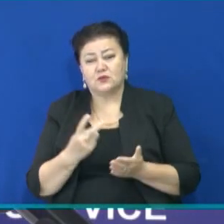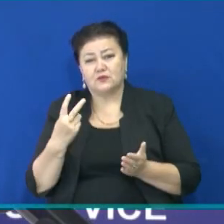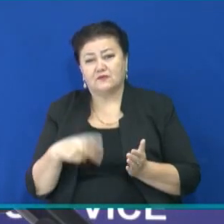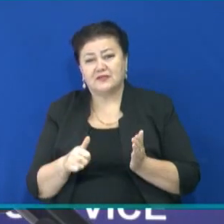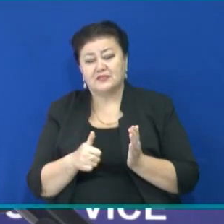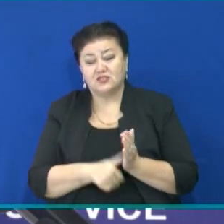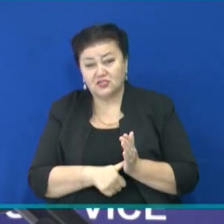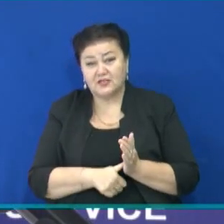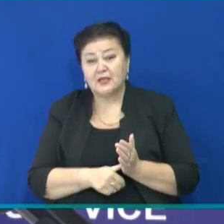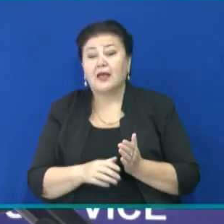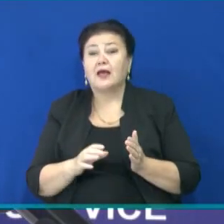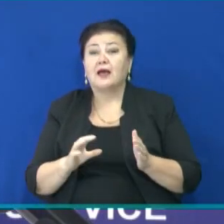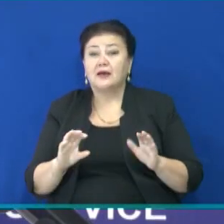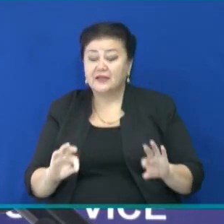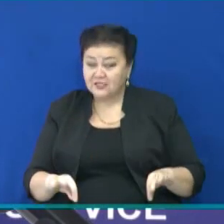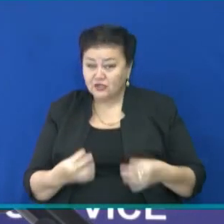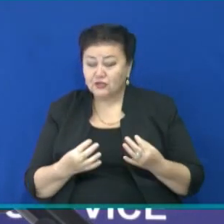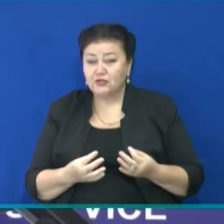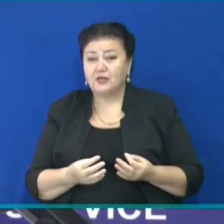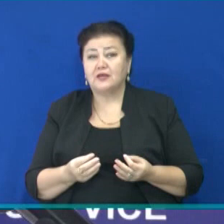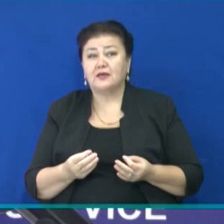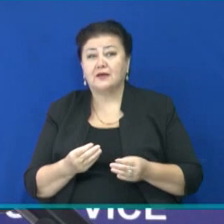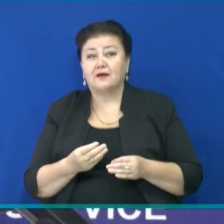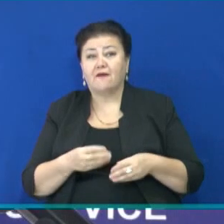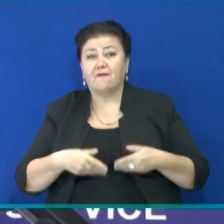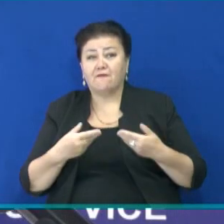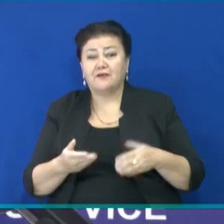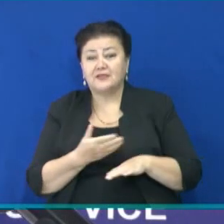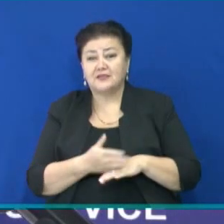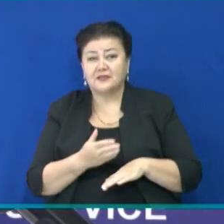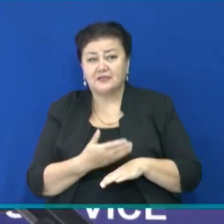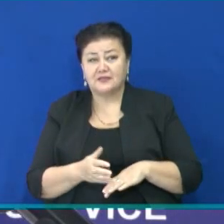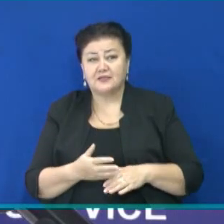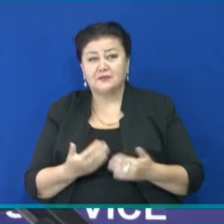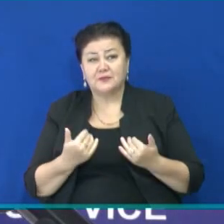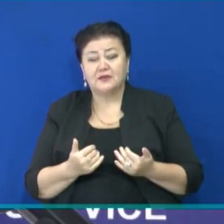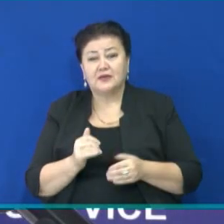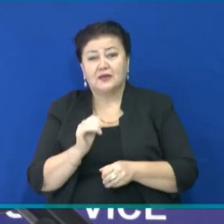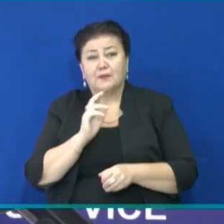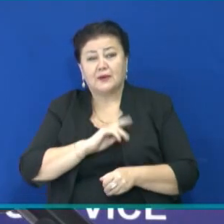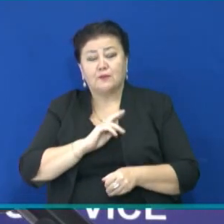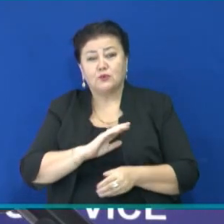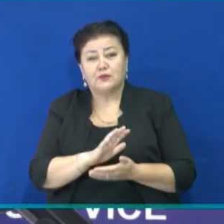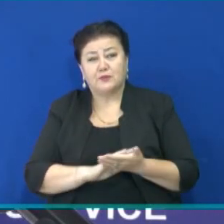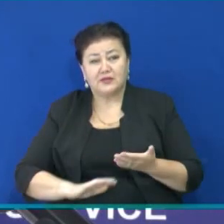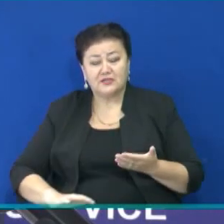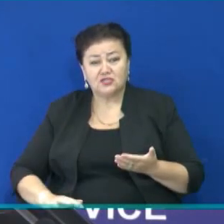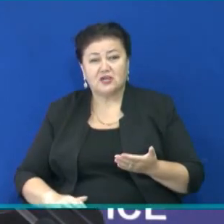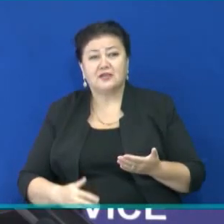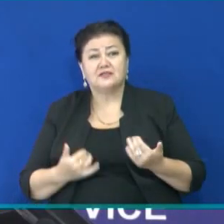жобасы мақылданды. Бұл жылдың аяғына дейін әлде жүретін процесс. Біздің жұмысымыз тоқтаған жоқ. Біз оны жастар арасында әлде насихаттаймыз.